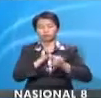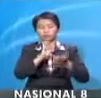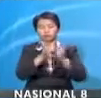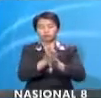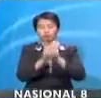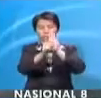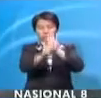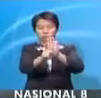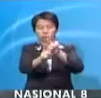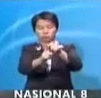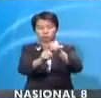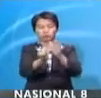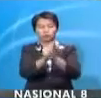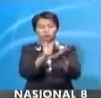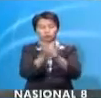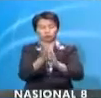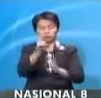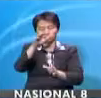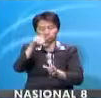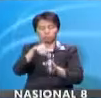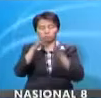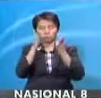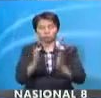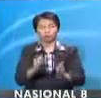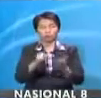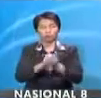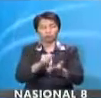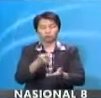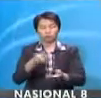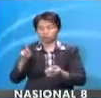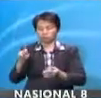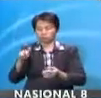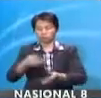yang disertai lebih 100 jemaah. Tan Sri Muhyiddin turut mengumumkan